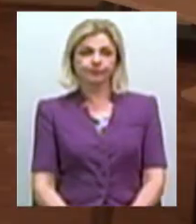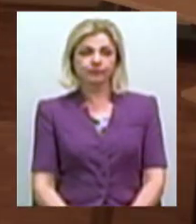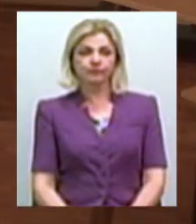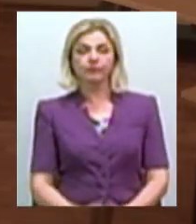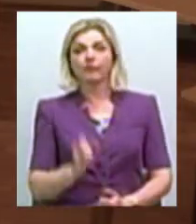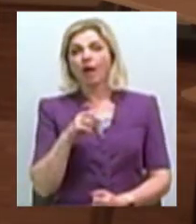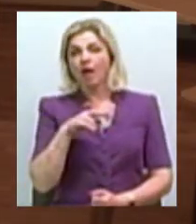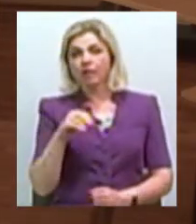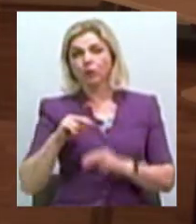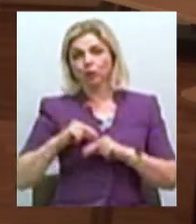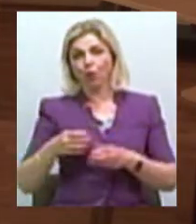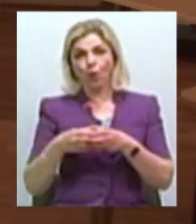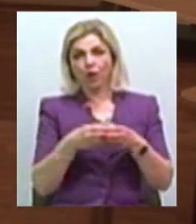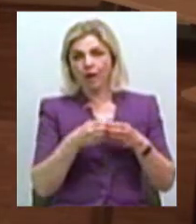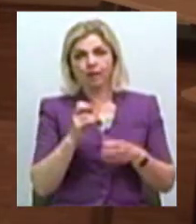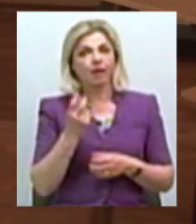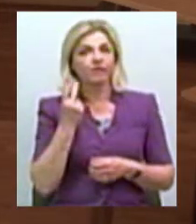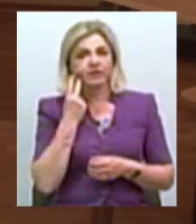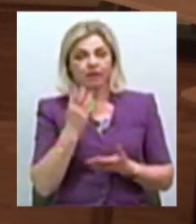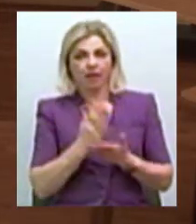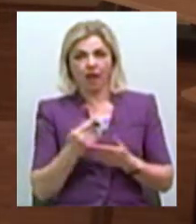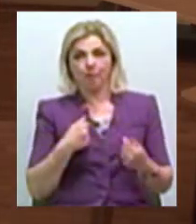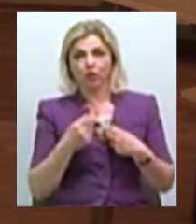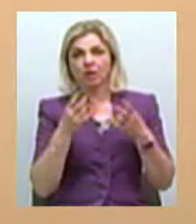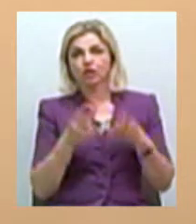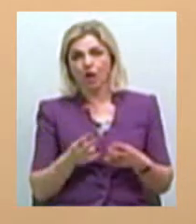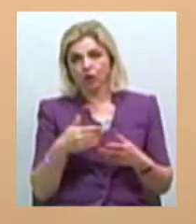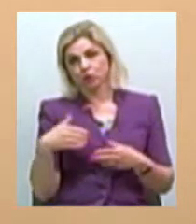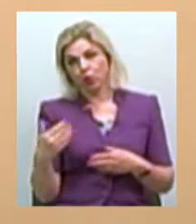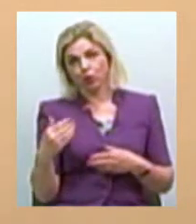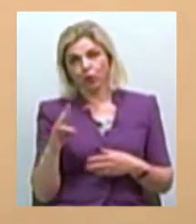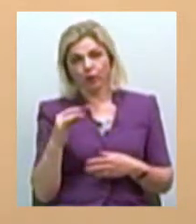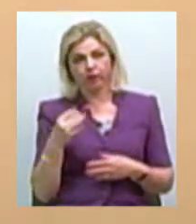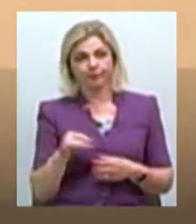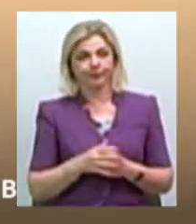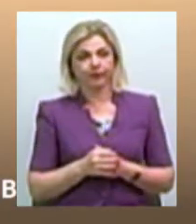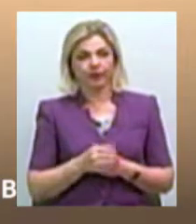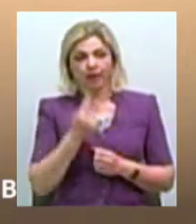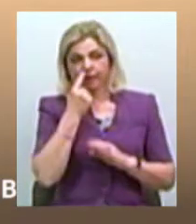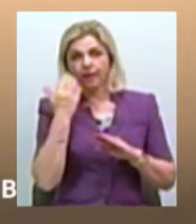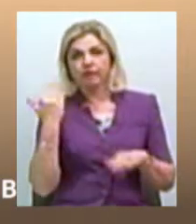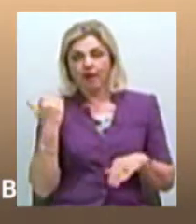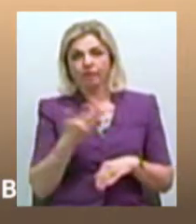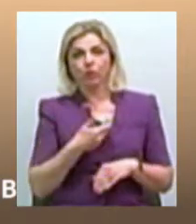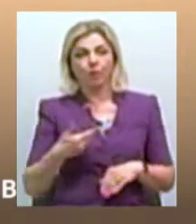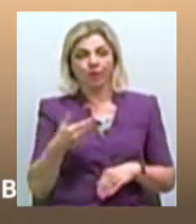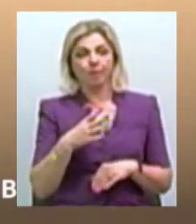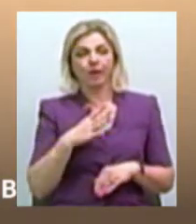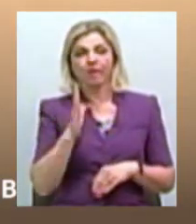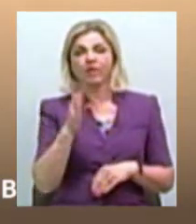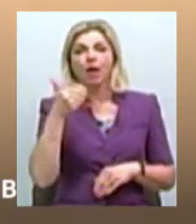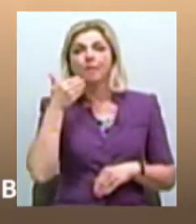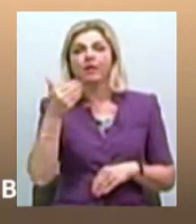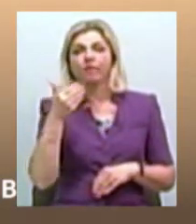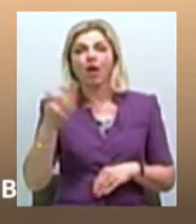Але трудові колективи не завжди є постраждалою стороною. Буквально недавно ми були в Первомайському